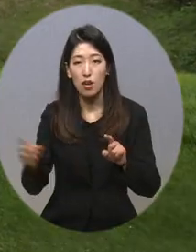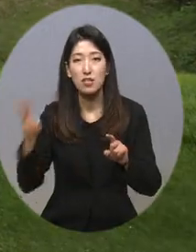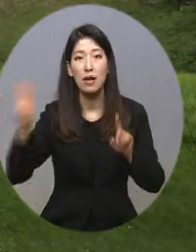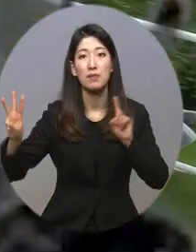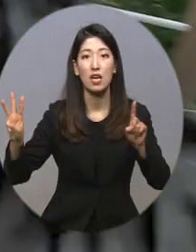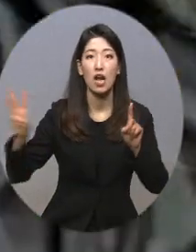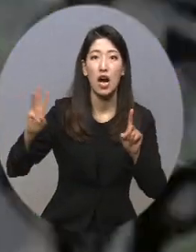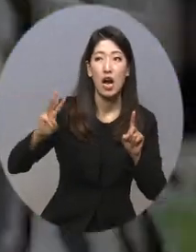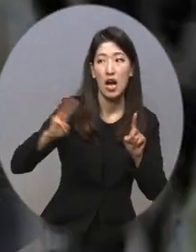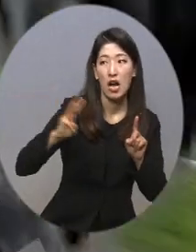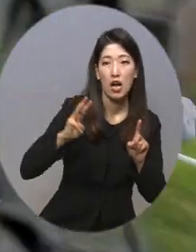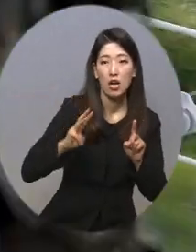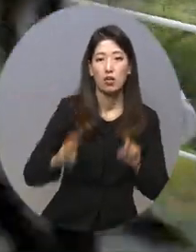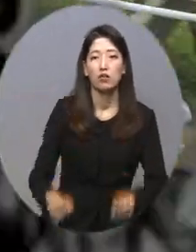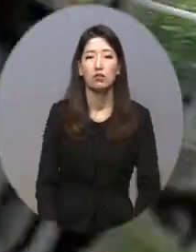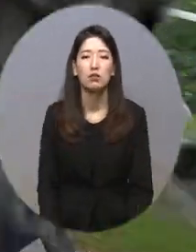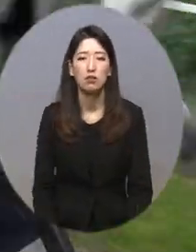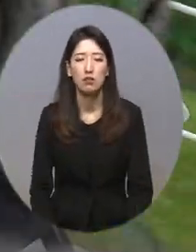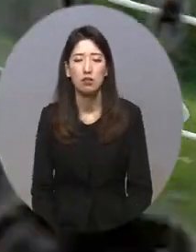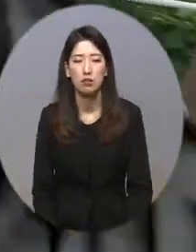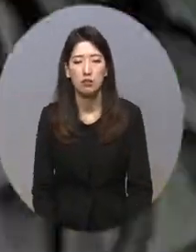멘탈이.